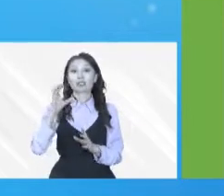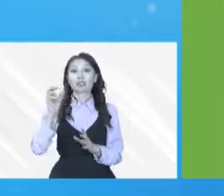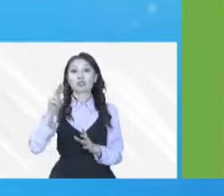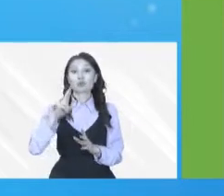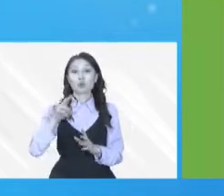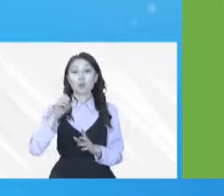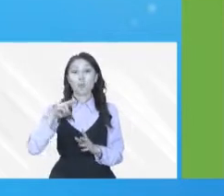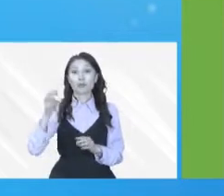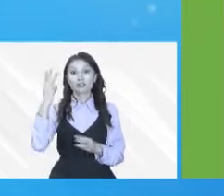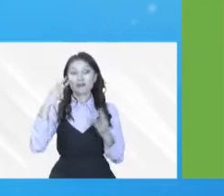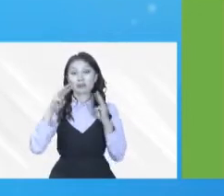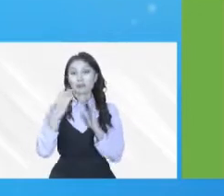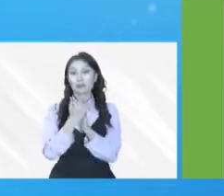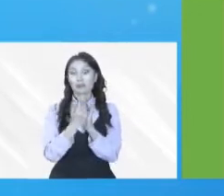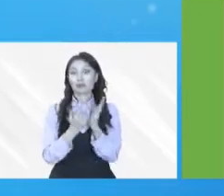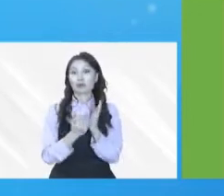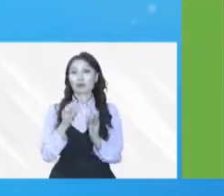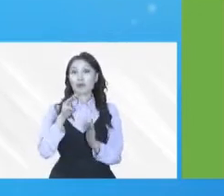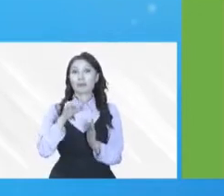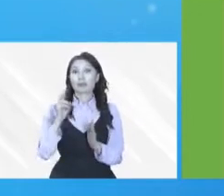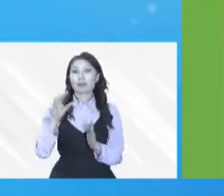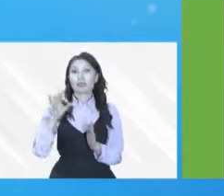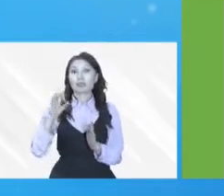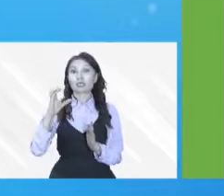Современные методы микроскопии и